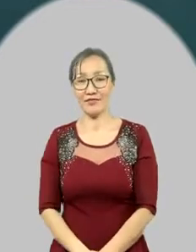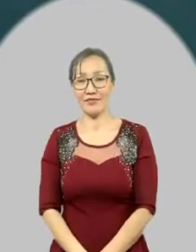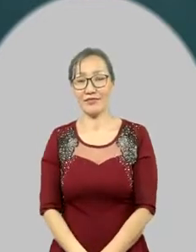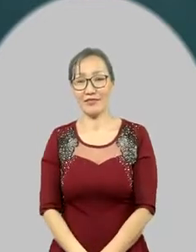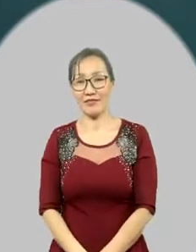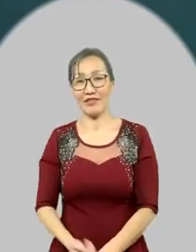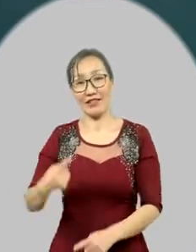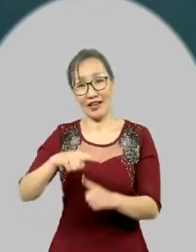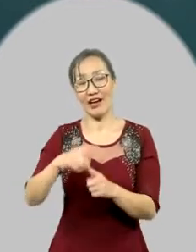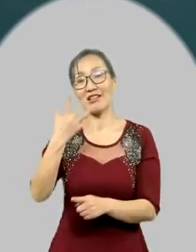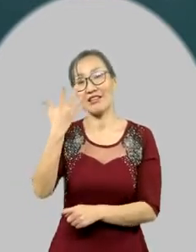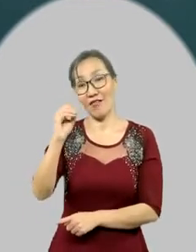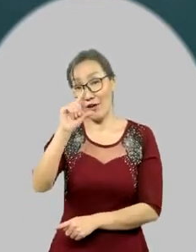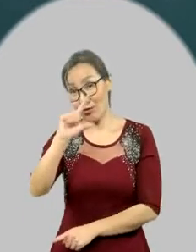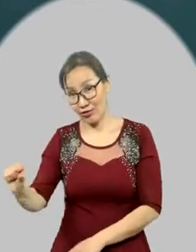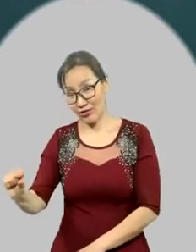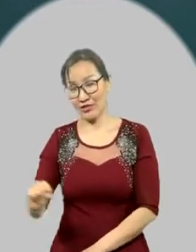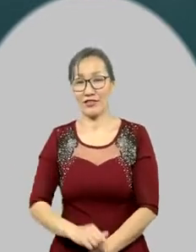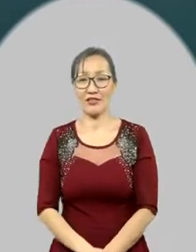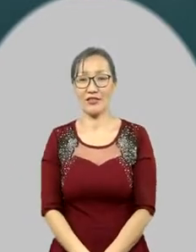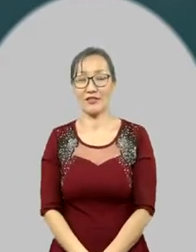За мөн 50-аар буурсан байна.